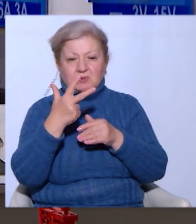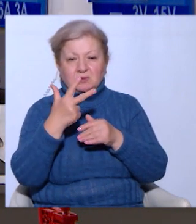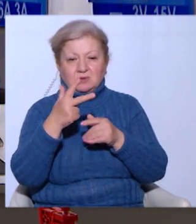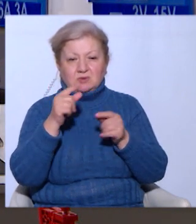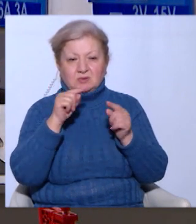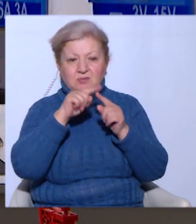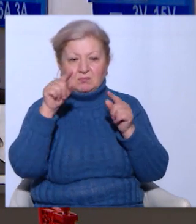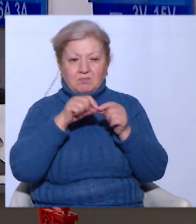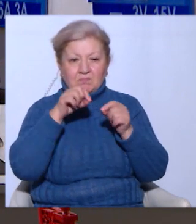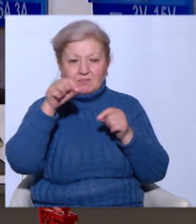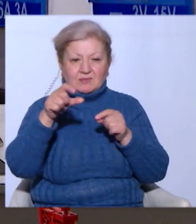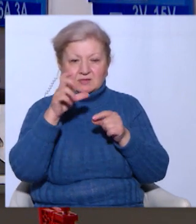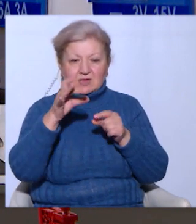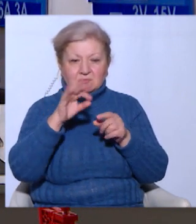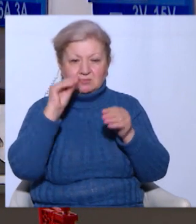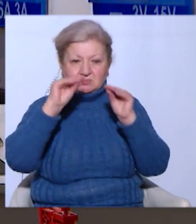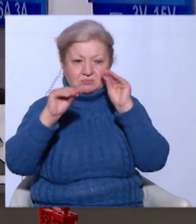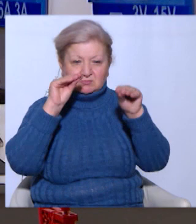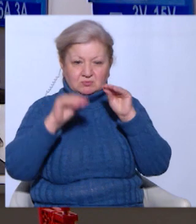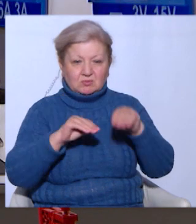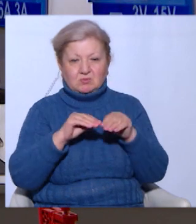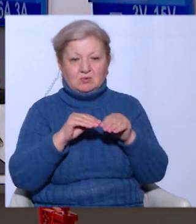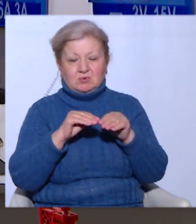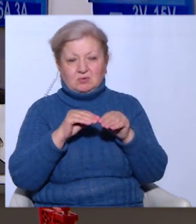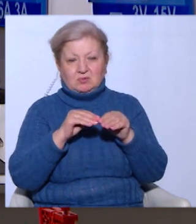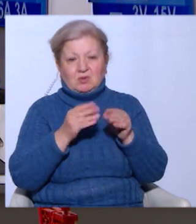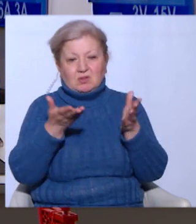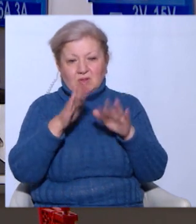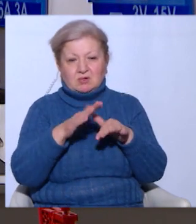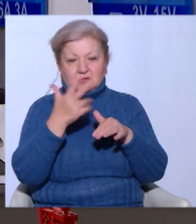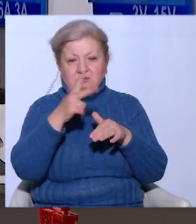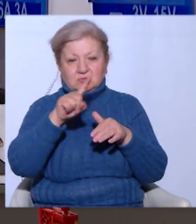მიასედი დარჩა. ეს ერთი, მეორე.